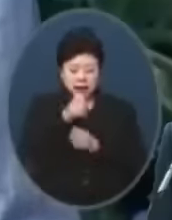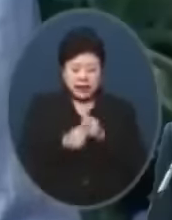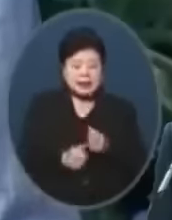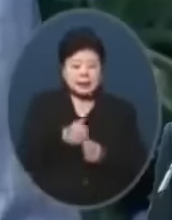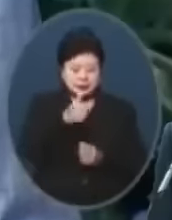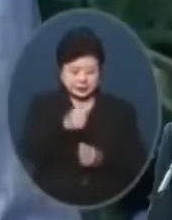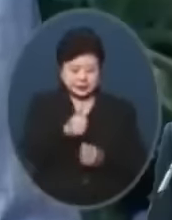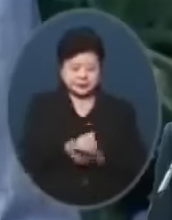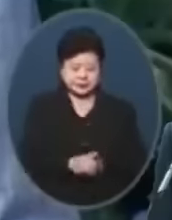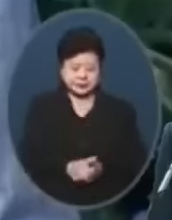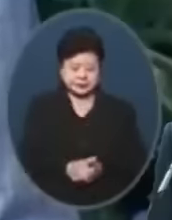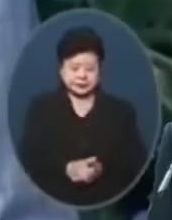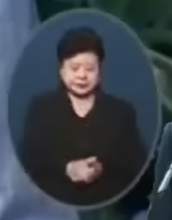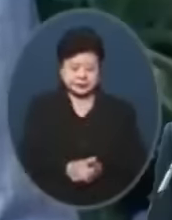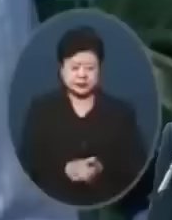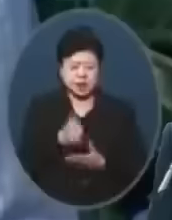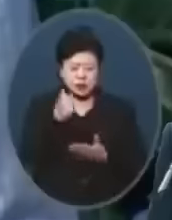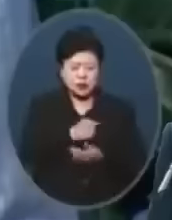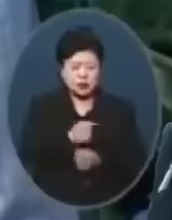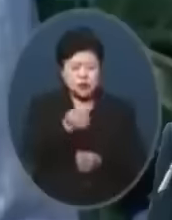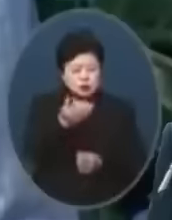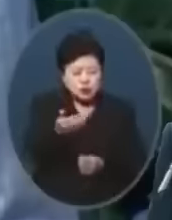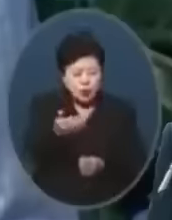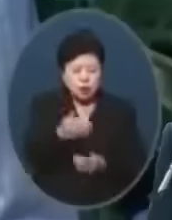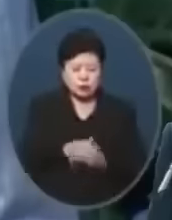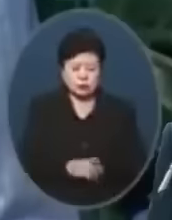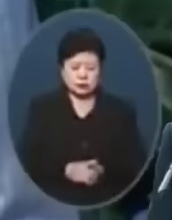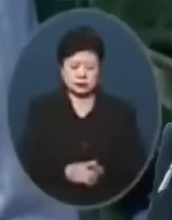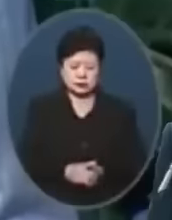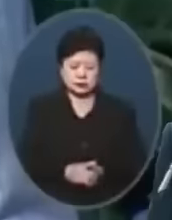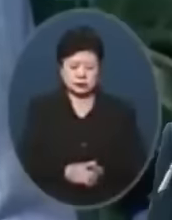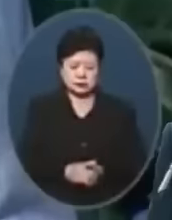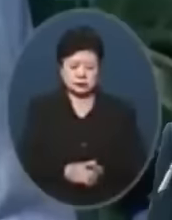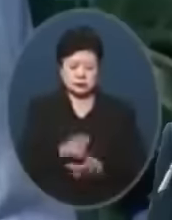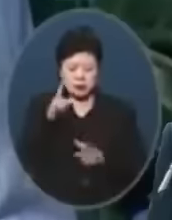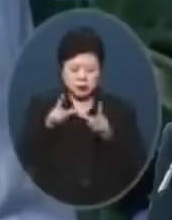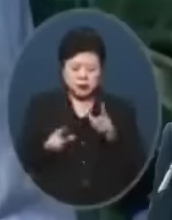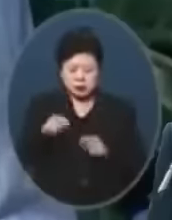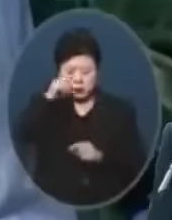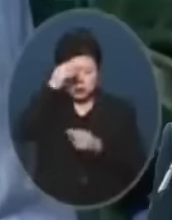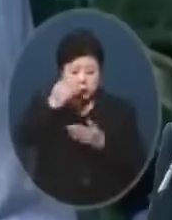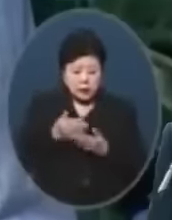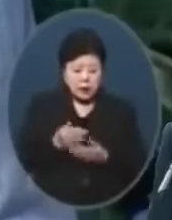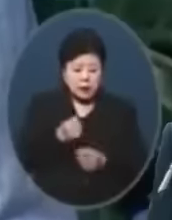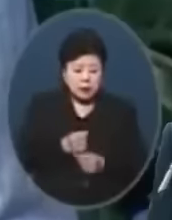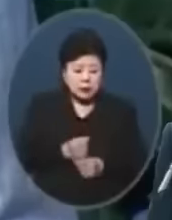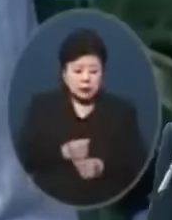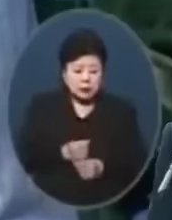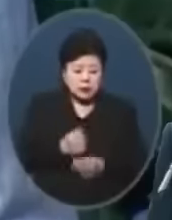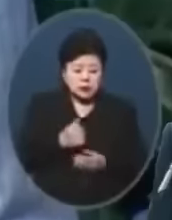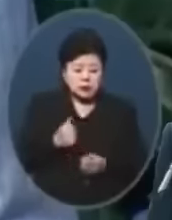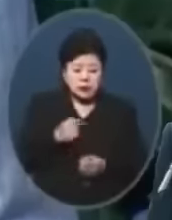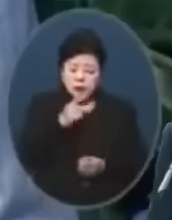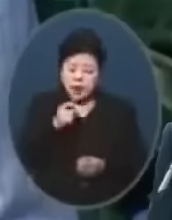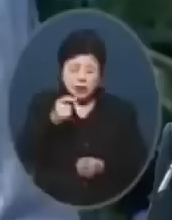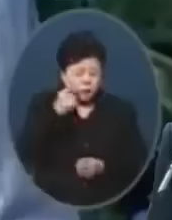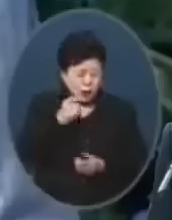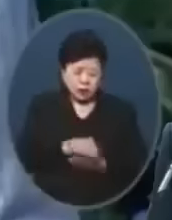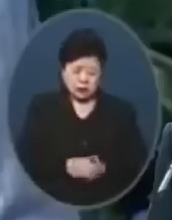하나님이 죄를 용서하시고 청산해버린 사람을 누가 또 죄인이라고